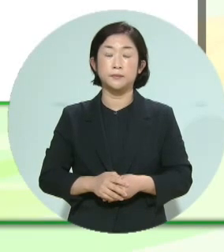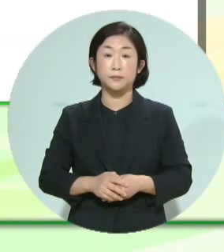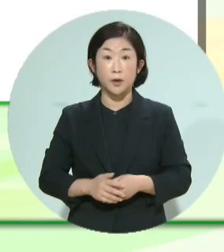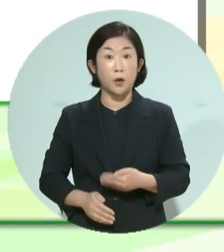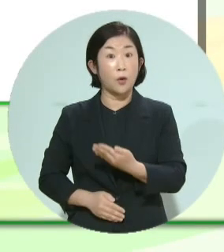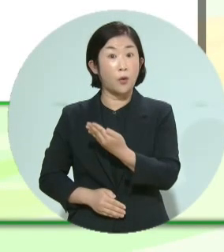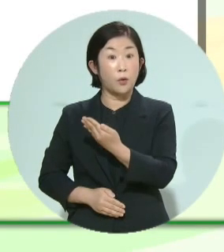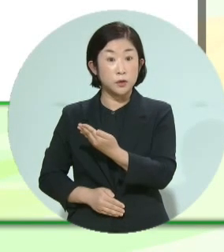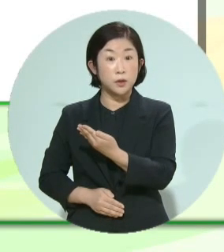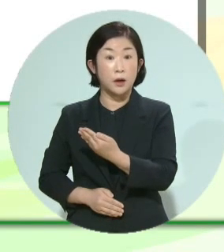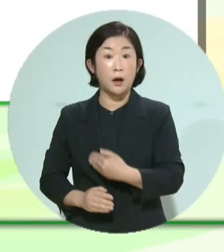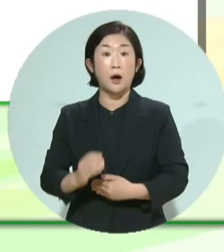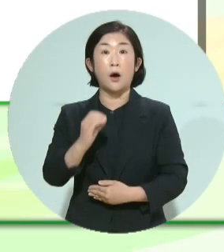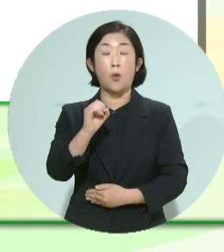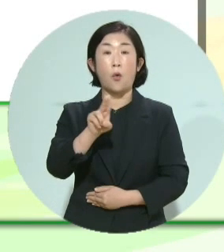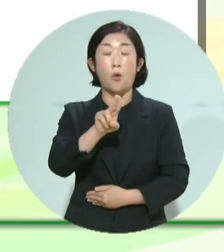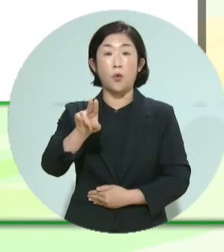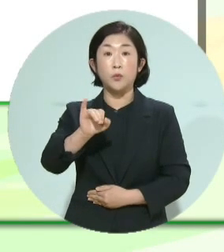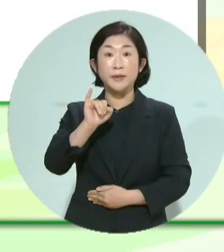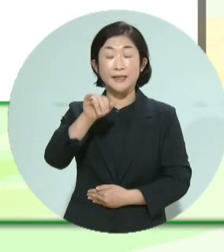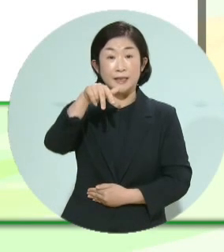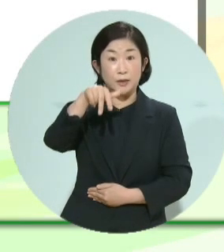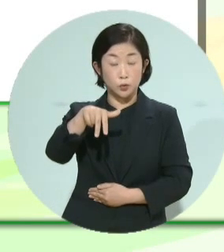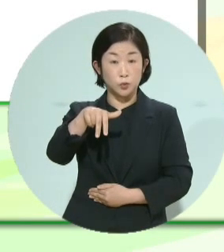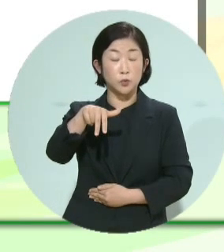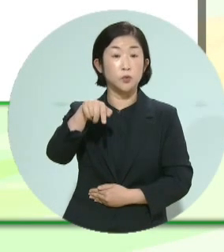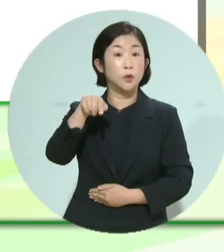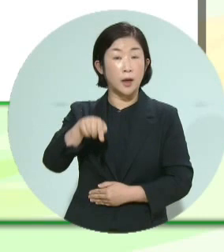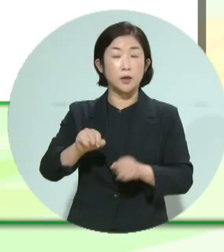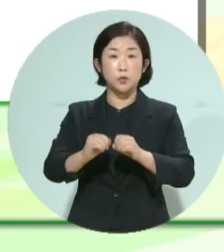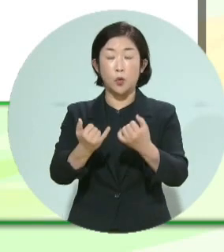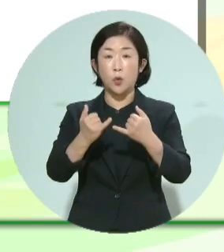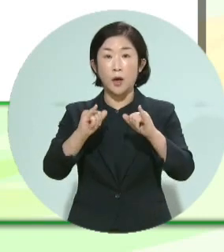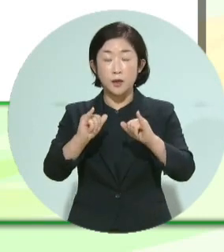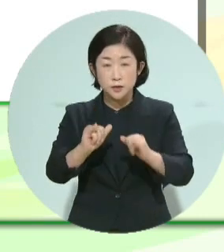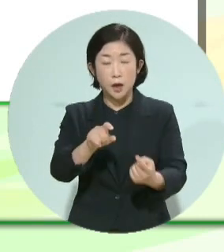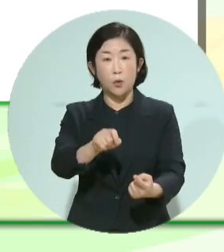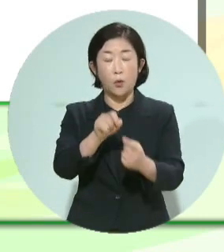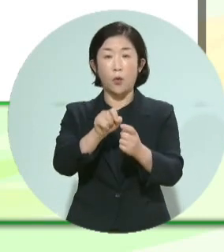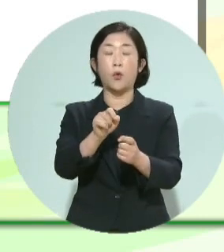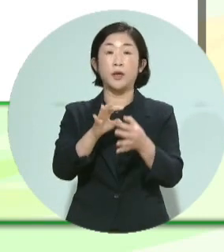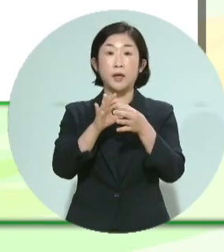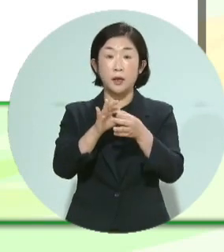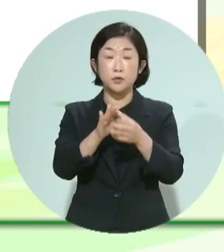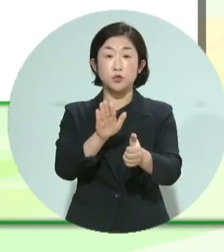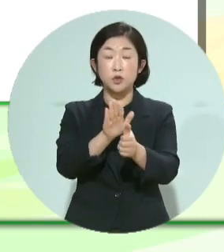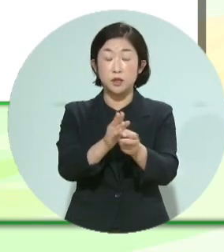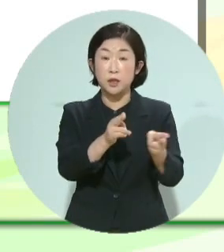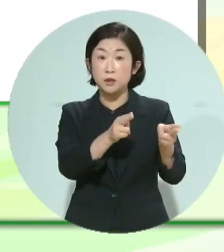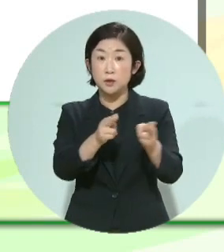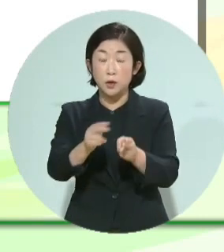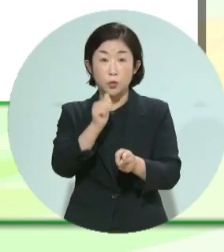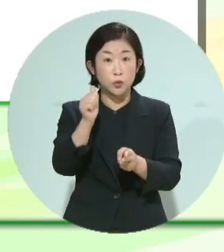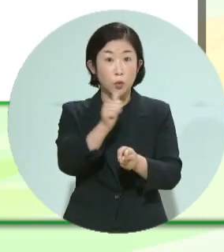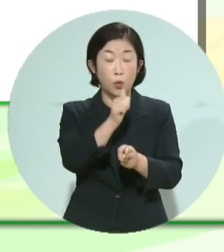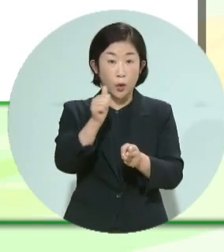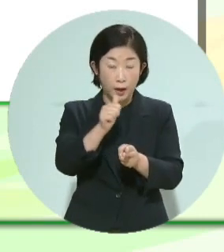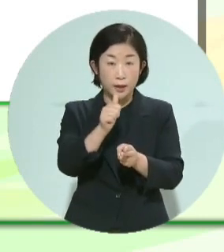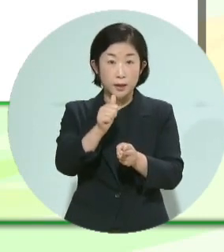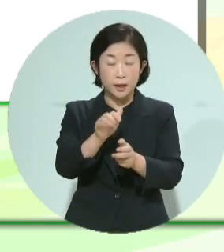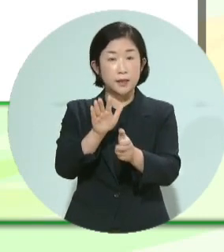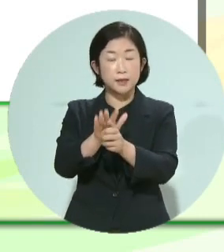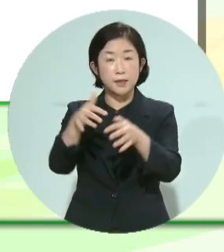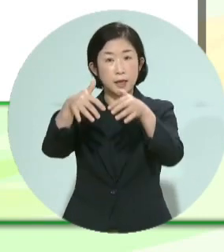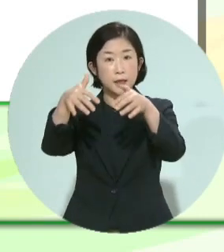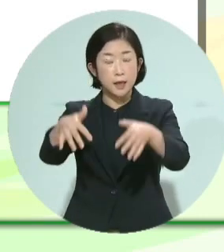バーチャル空間オフィスでは障害者雇用に関する支援制度の紹介など各支援機関によるミ